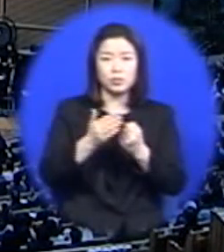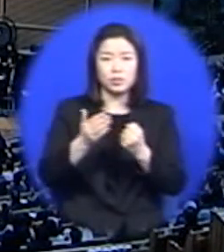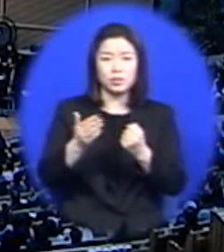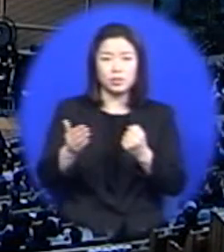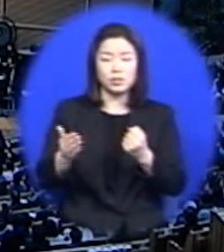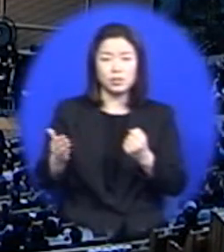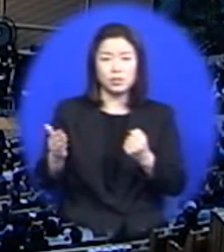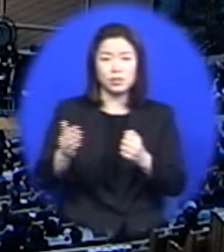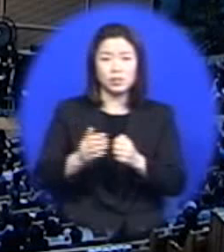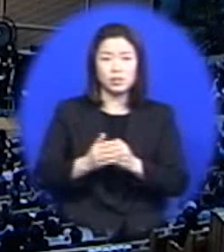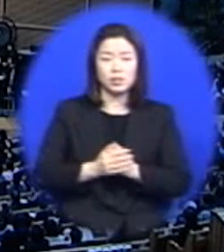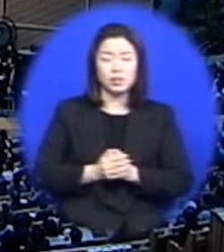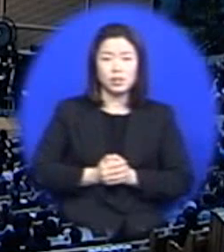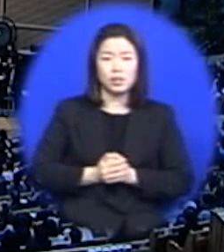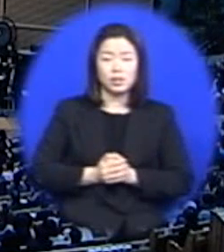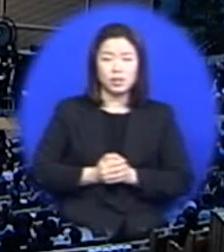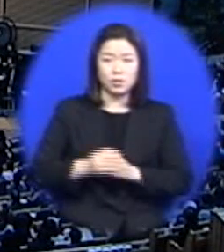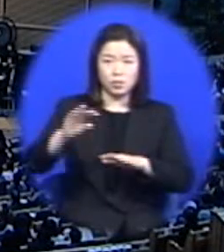경배하오니